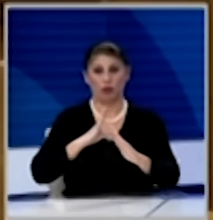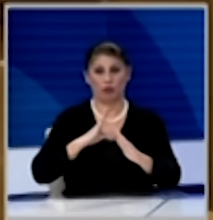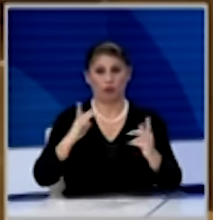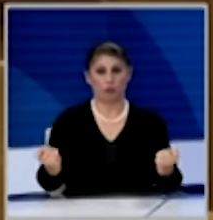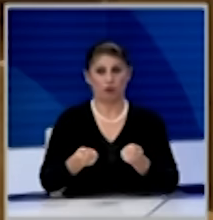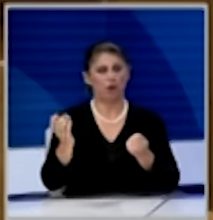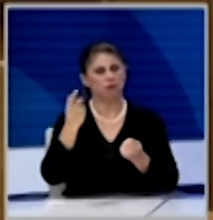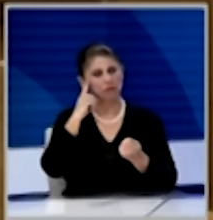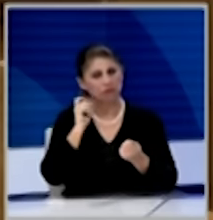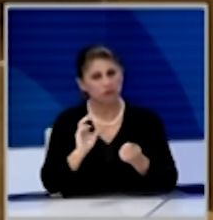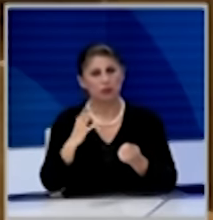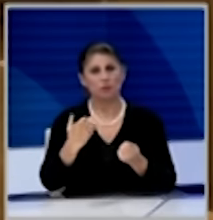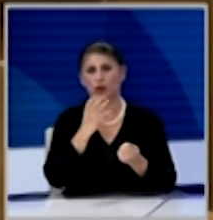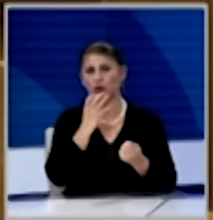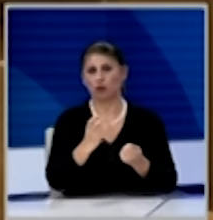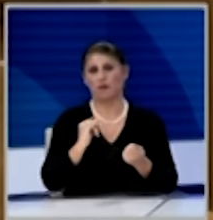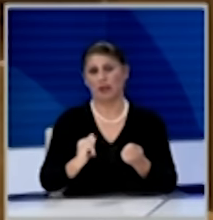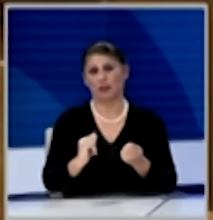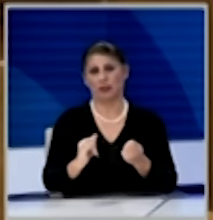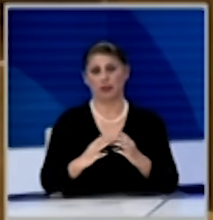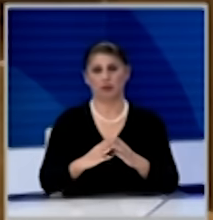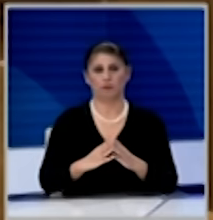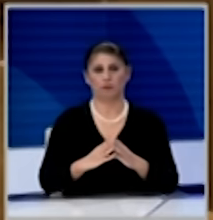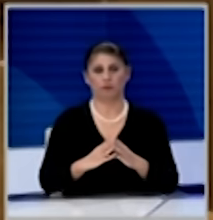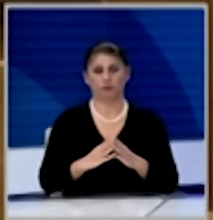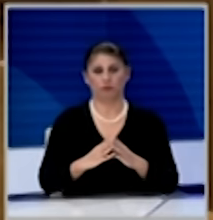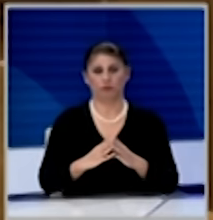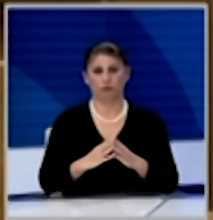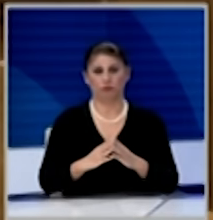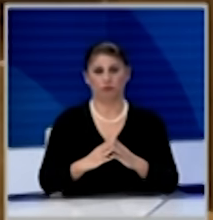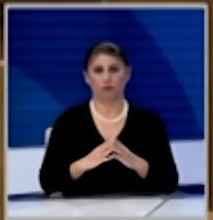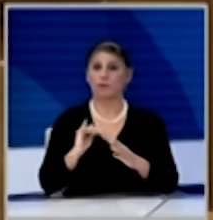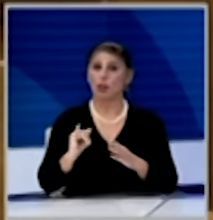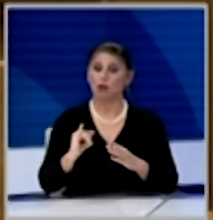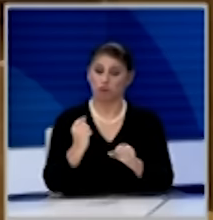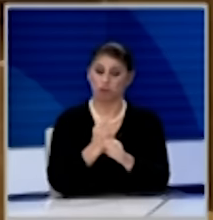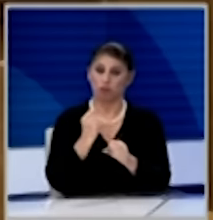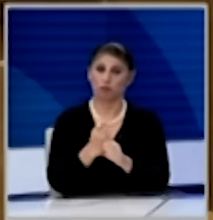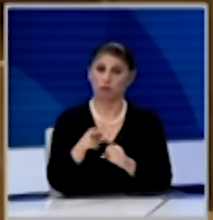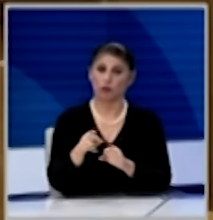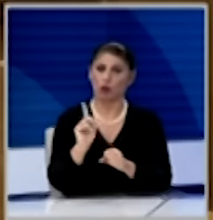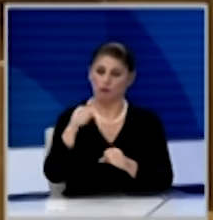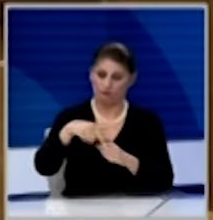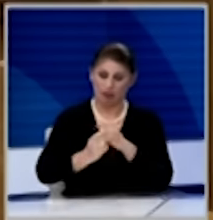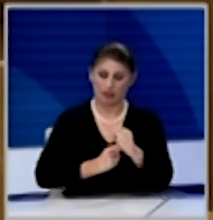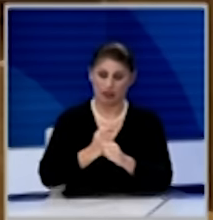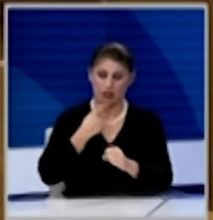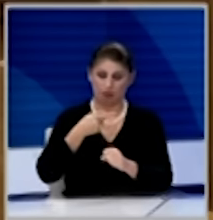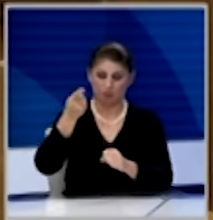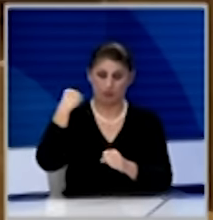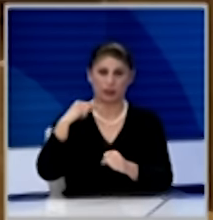όσο γνωρίζουμε υπάρχουν σοβαρές καθυστερήσεις ακόμα και για έργα που αφορούν όχι τη φετινή αλλά την